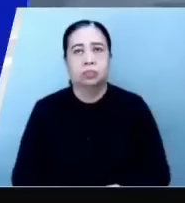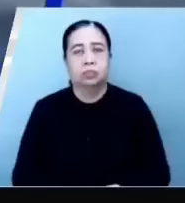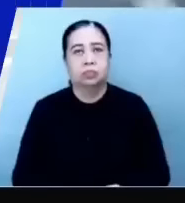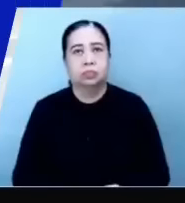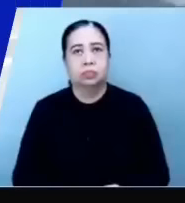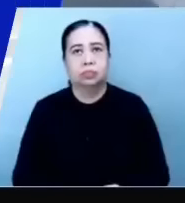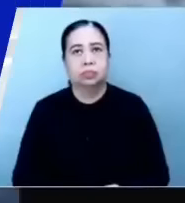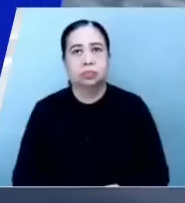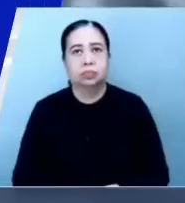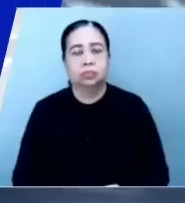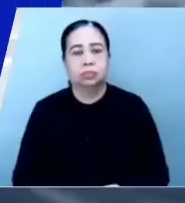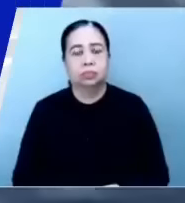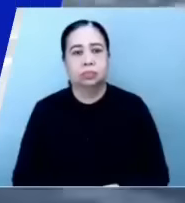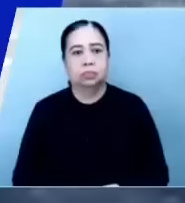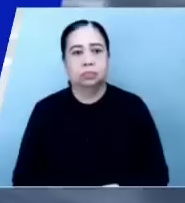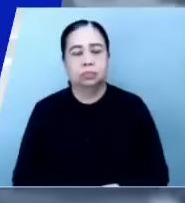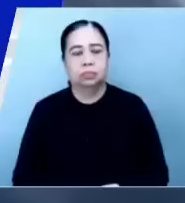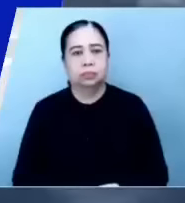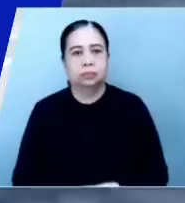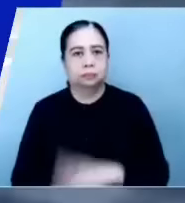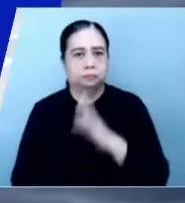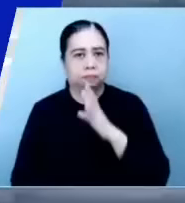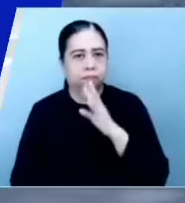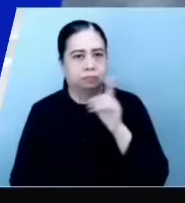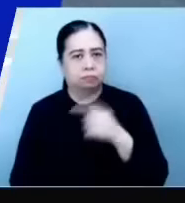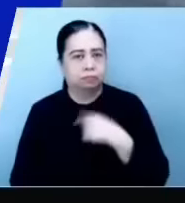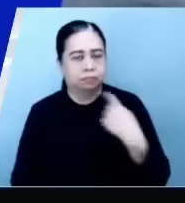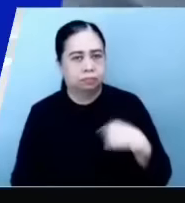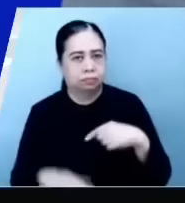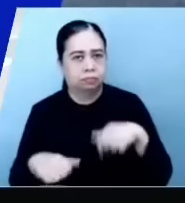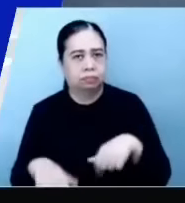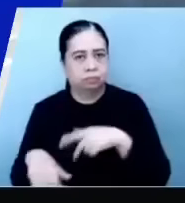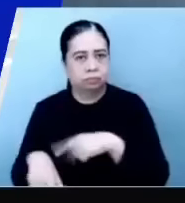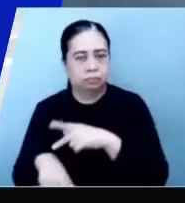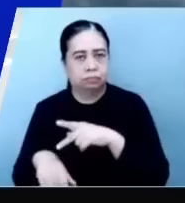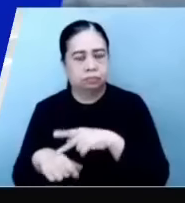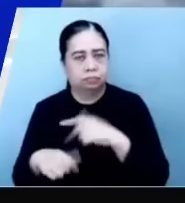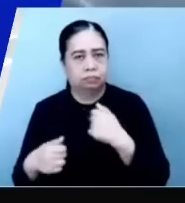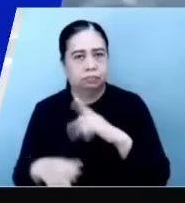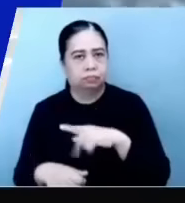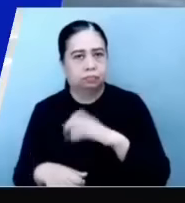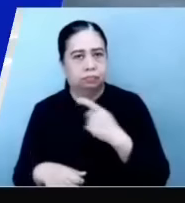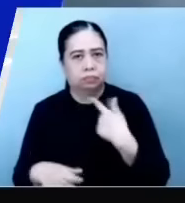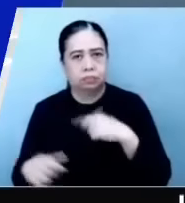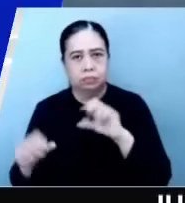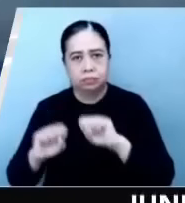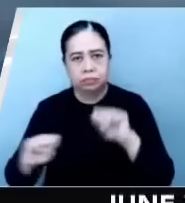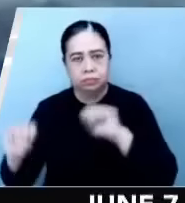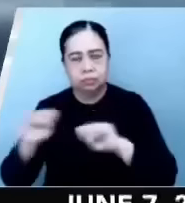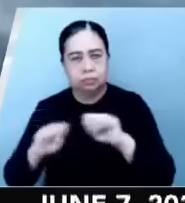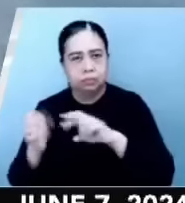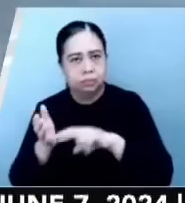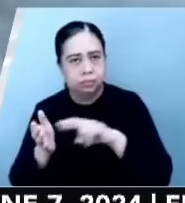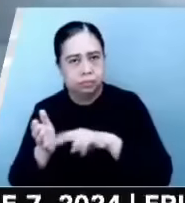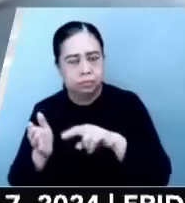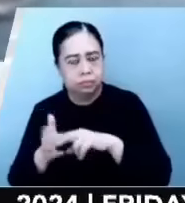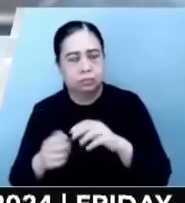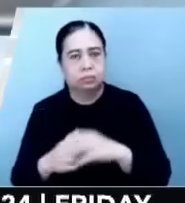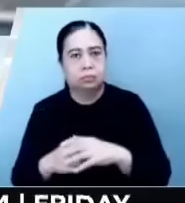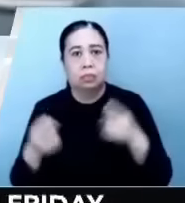China Coast Guard, this is Philippine Coast Guard. You are within Philippine Exclusive Economic Zone. We are conducting marine scientific research activity. Please keep clear of us. Nauwi sa